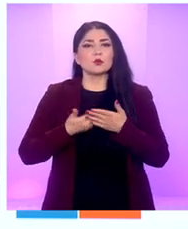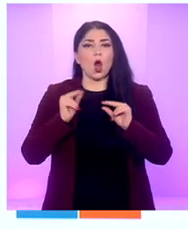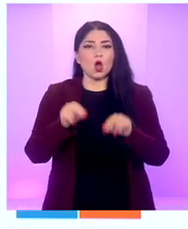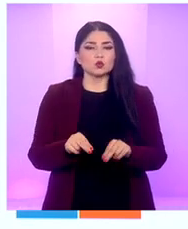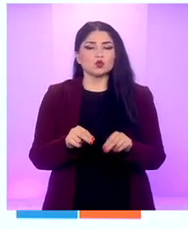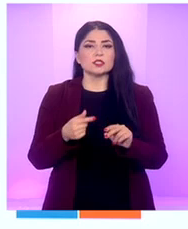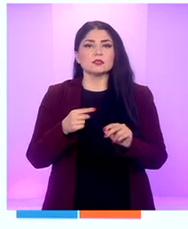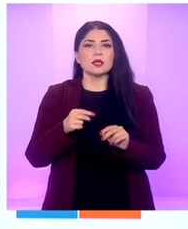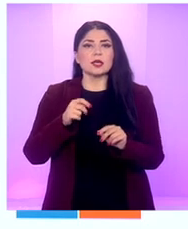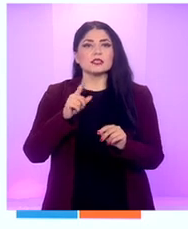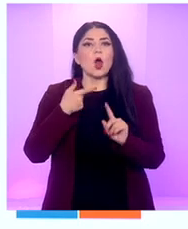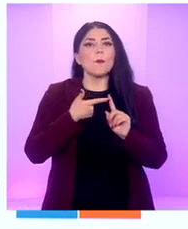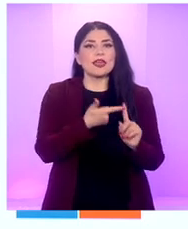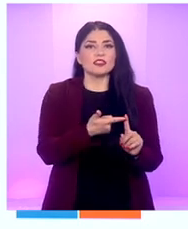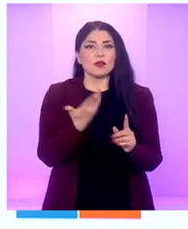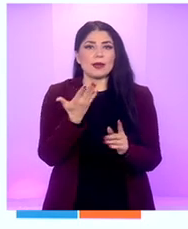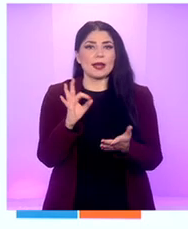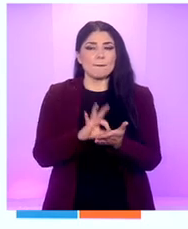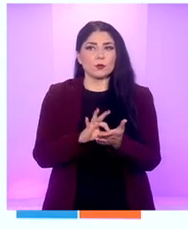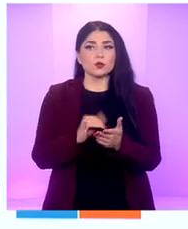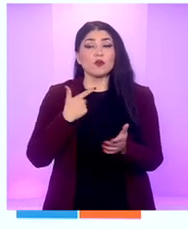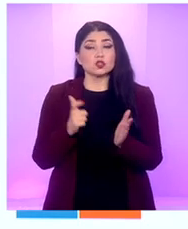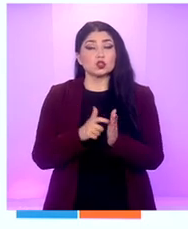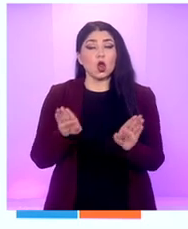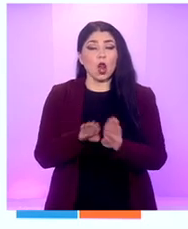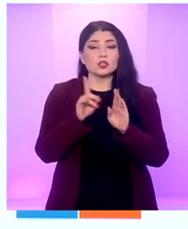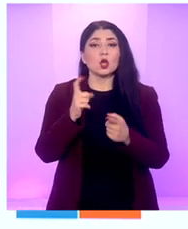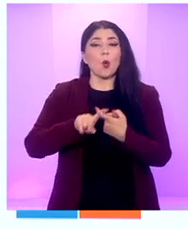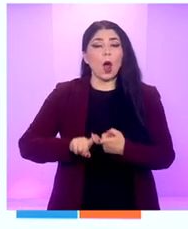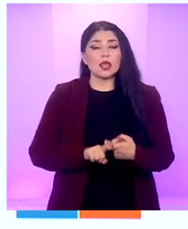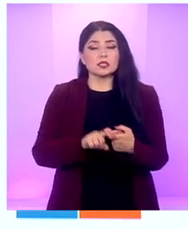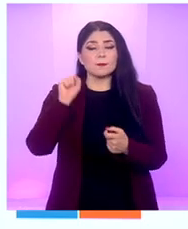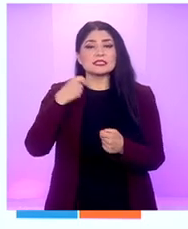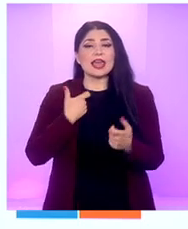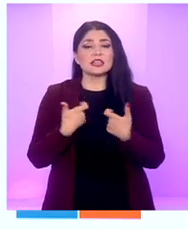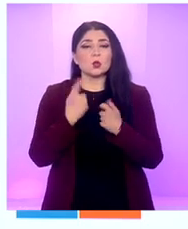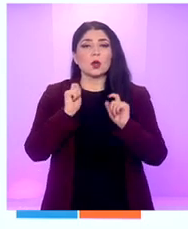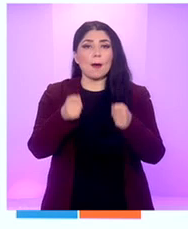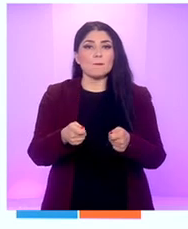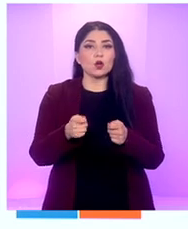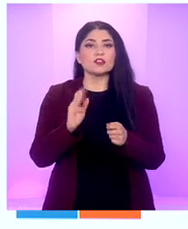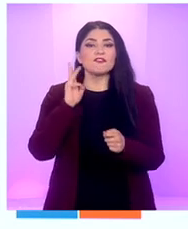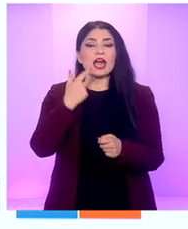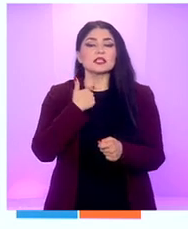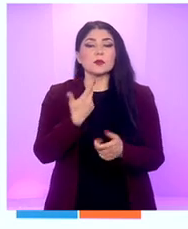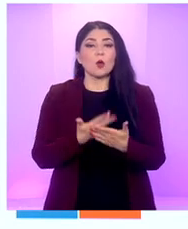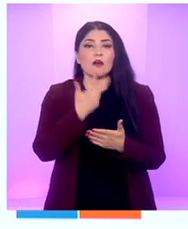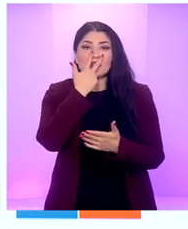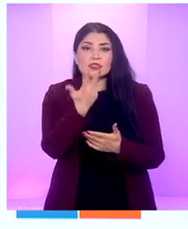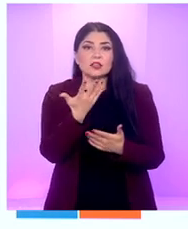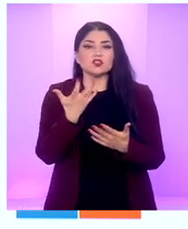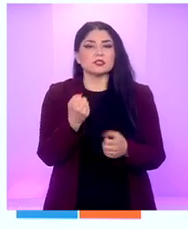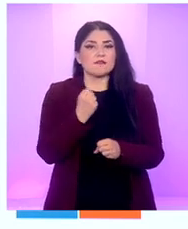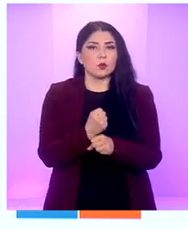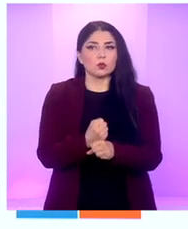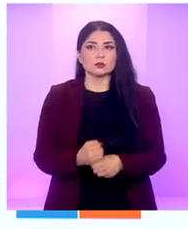obiectivele și repede voi solicita colegilor incoltit să avem un raport săptămânal tocmai pentru a încerca să ne calibrăm eforturile Dupa cum stiti